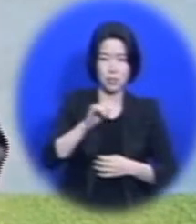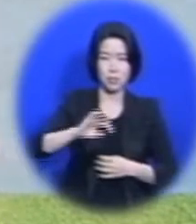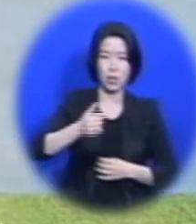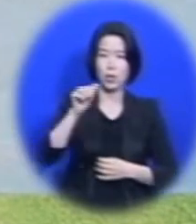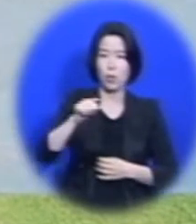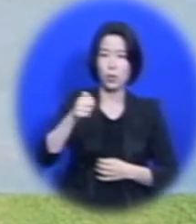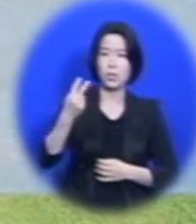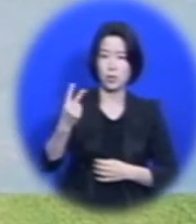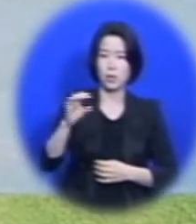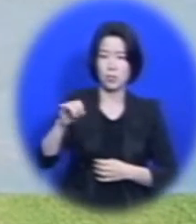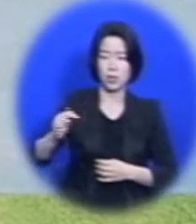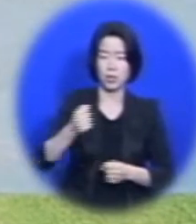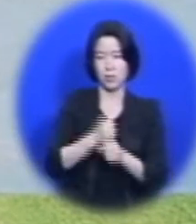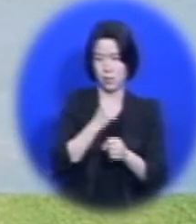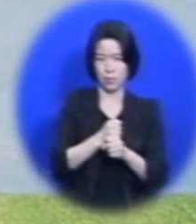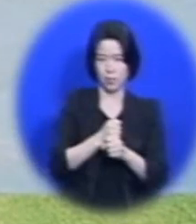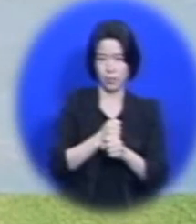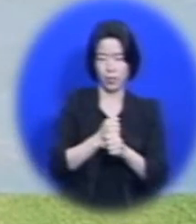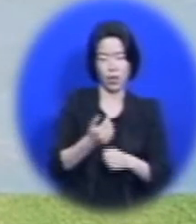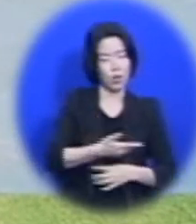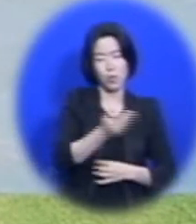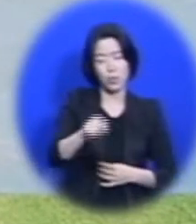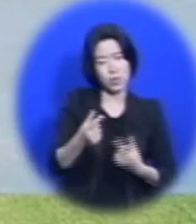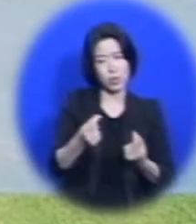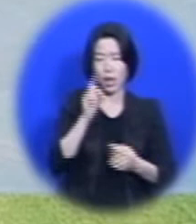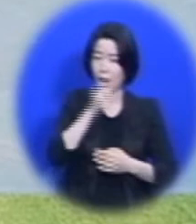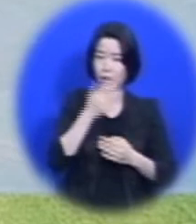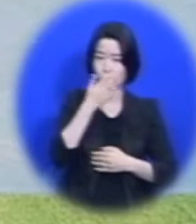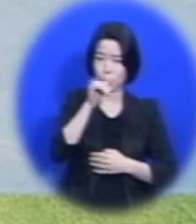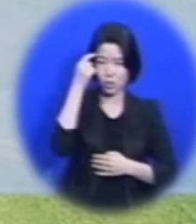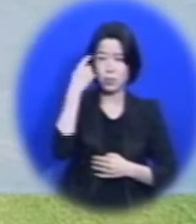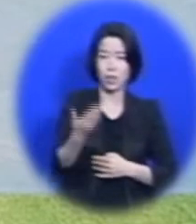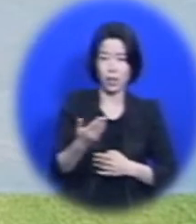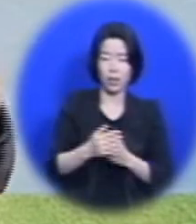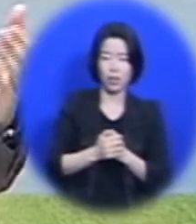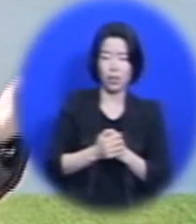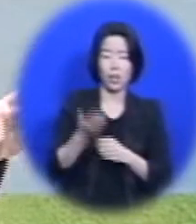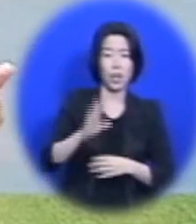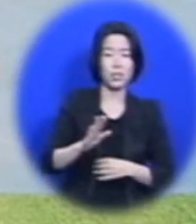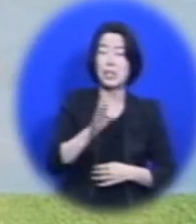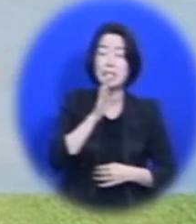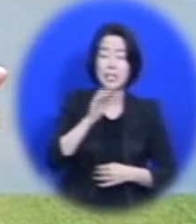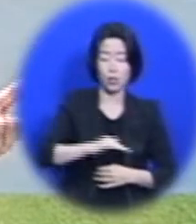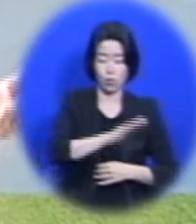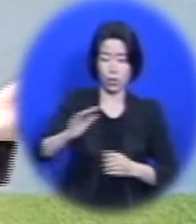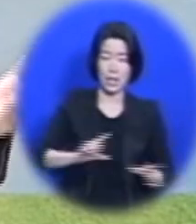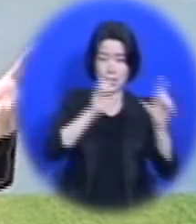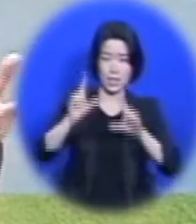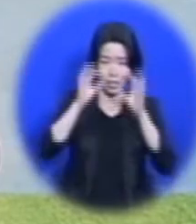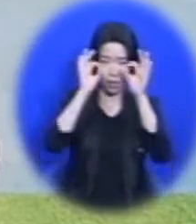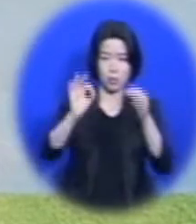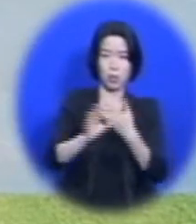52편이 지어졌어요. 근데 여러분, 이렇게 악할 수 있습니까, 사람이? 근데 실제로 우리가 살다 보면 정말